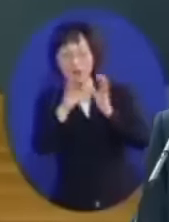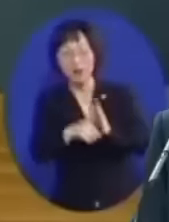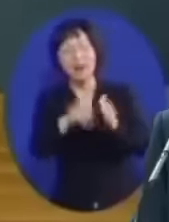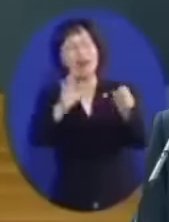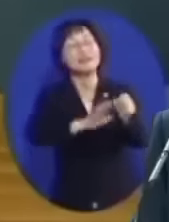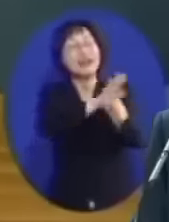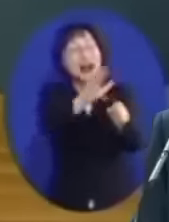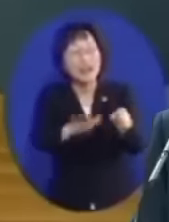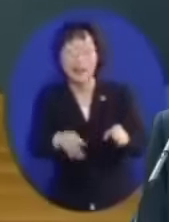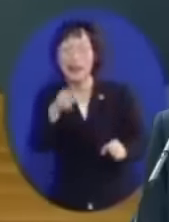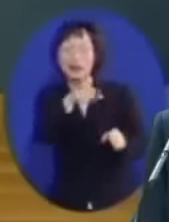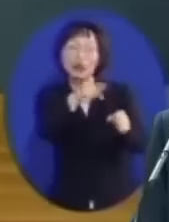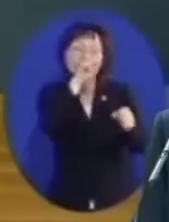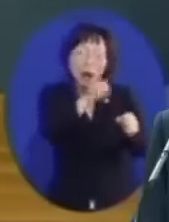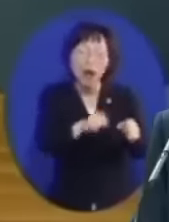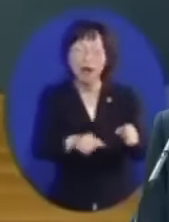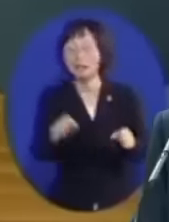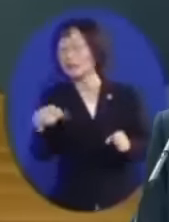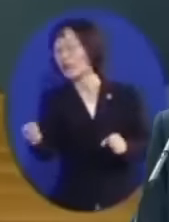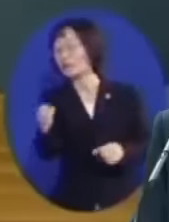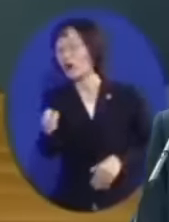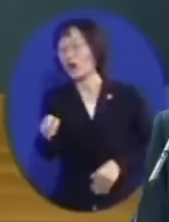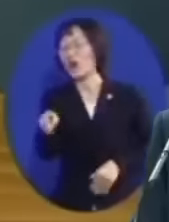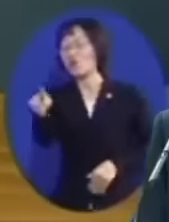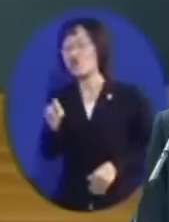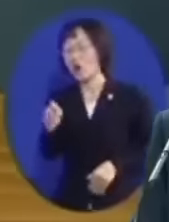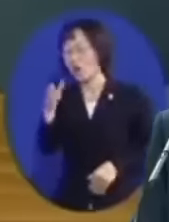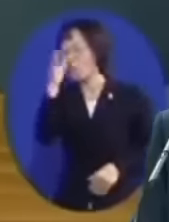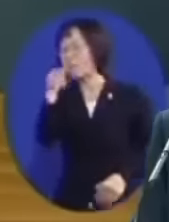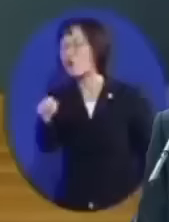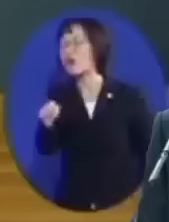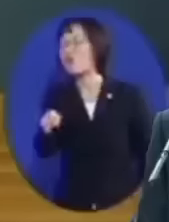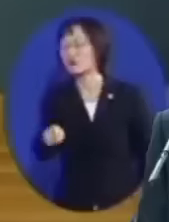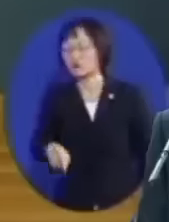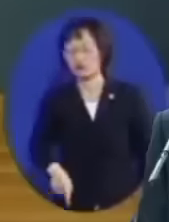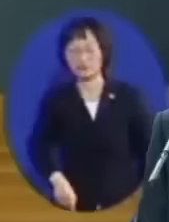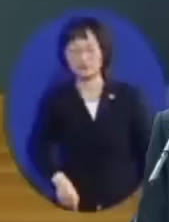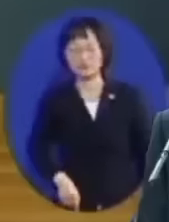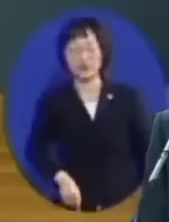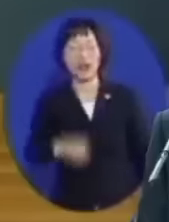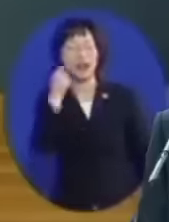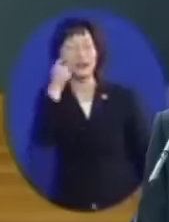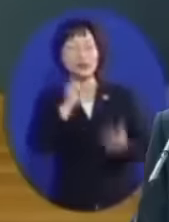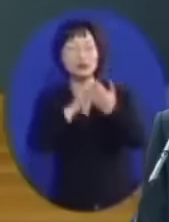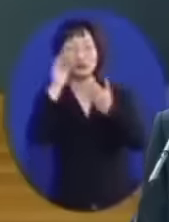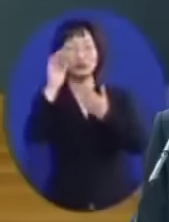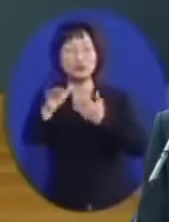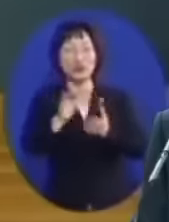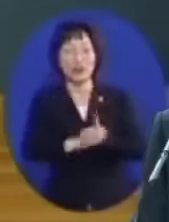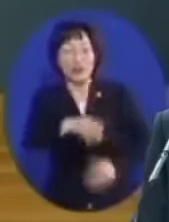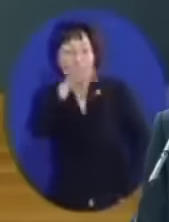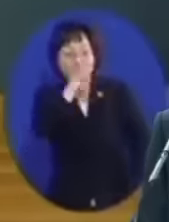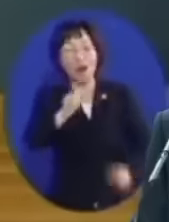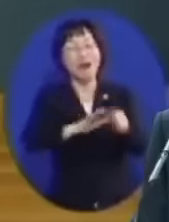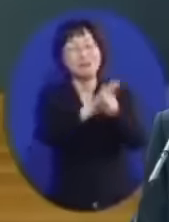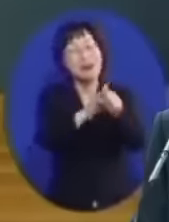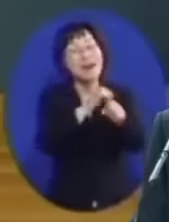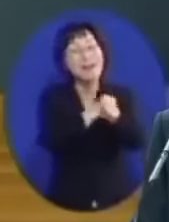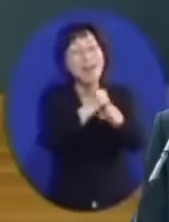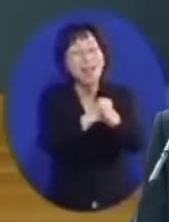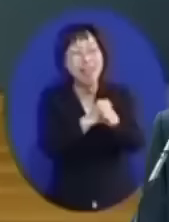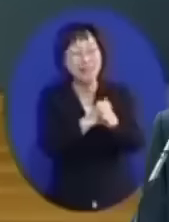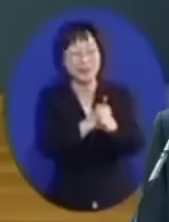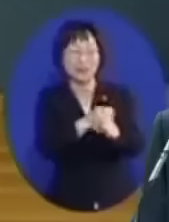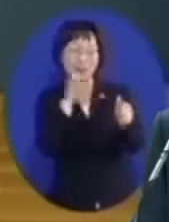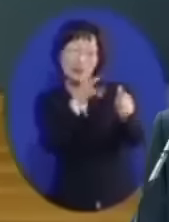사랑해, 좋아, 다른 건 미워, 바보, 그렇게 말했는데, 한 달이 지난 후에 좋아, 사랑해 하는